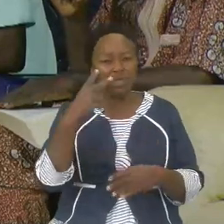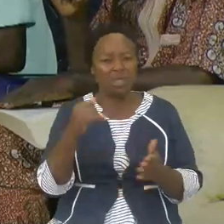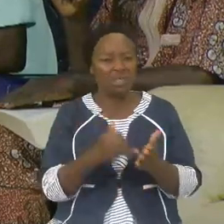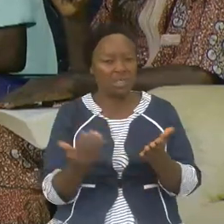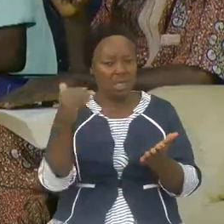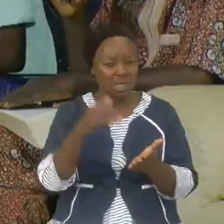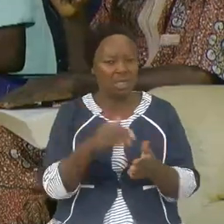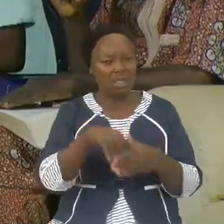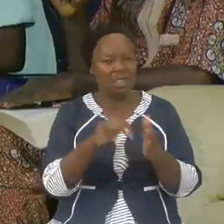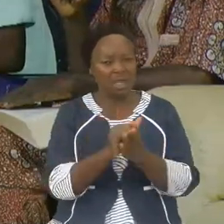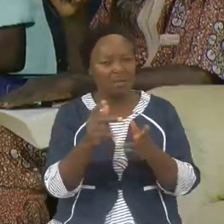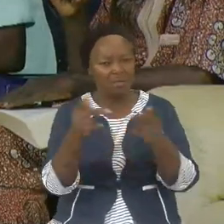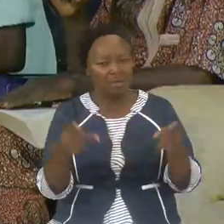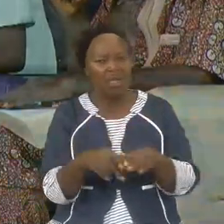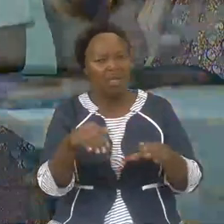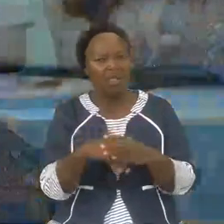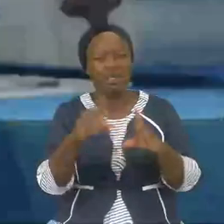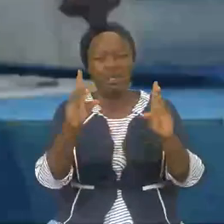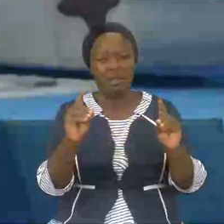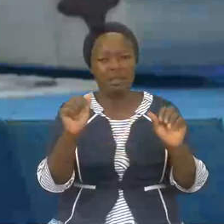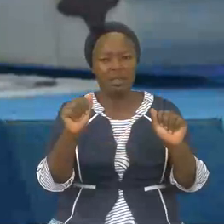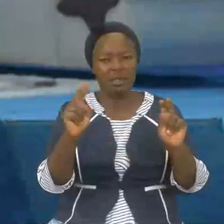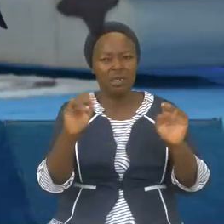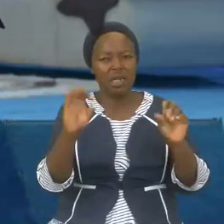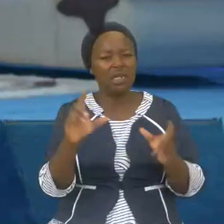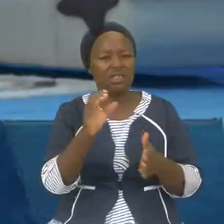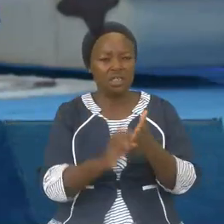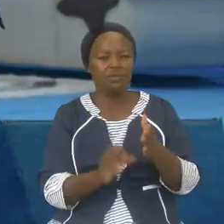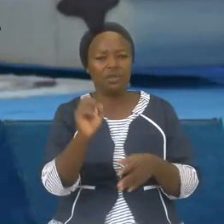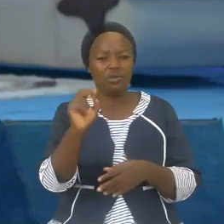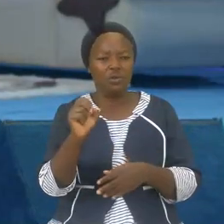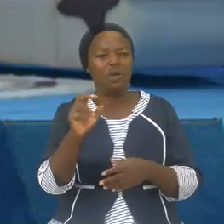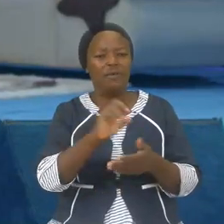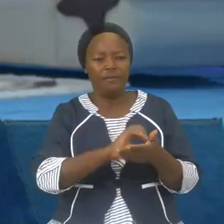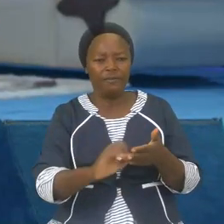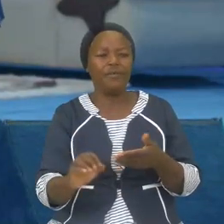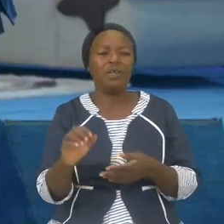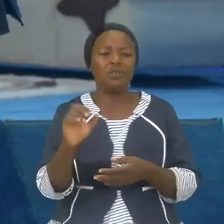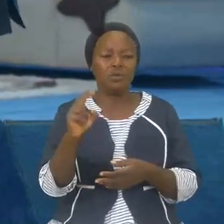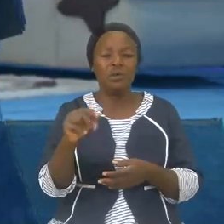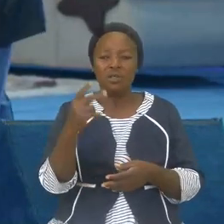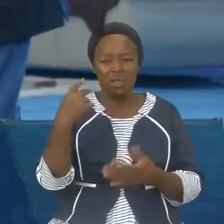Nous lisons en Daniel 12, verset 1, voyons